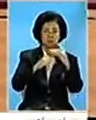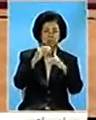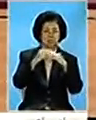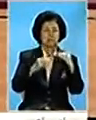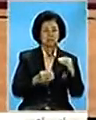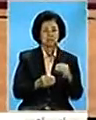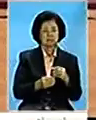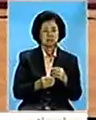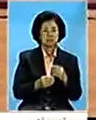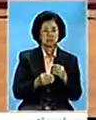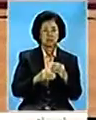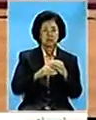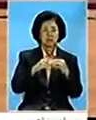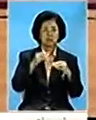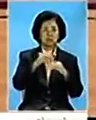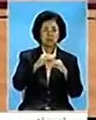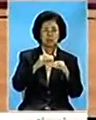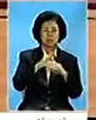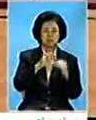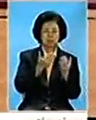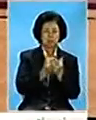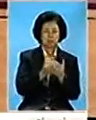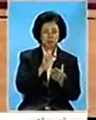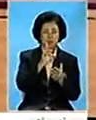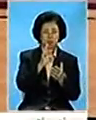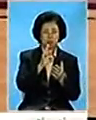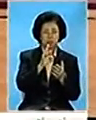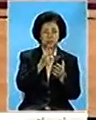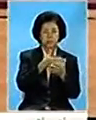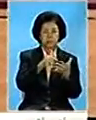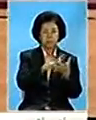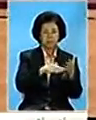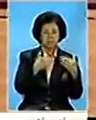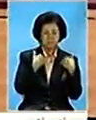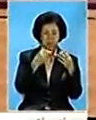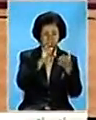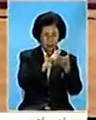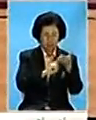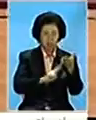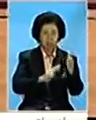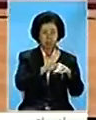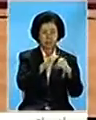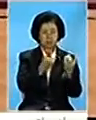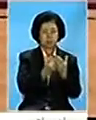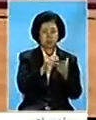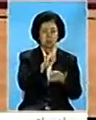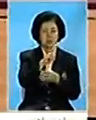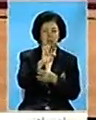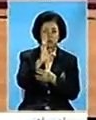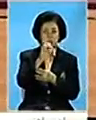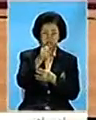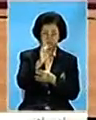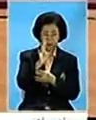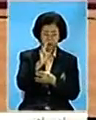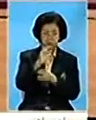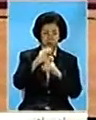การทั้งหมดนะคะทั้ง6ยุทธศาสตร์เนี่ยที่มีรายงานทั้งหมดมี217โครงการนะคะ